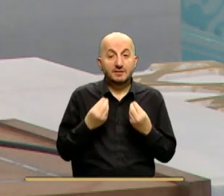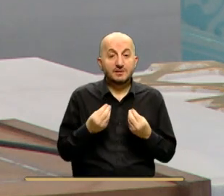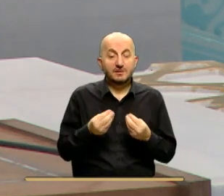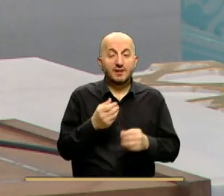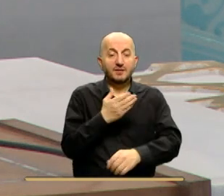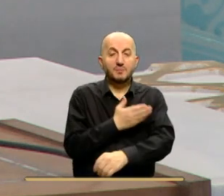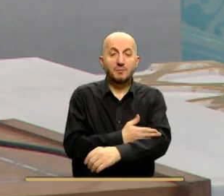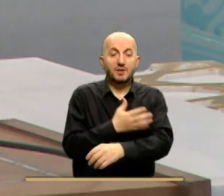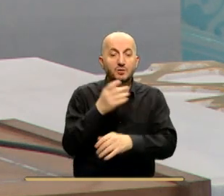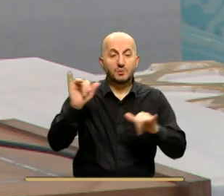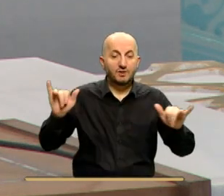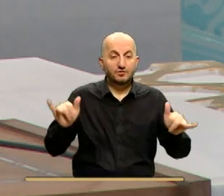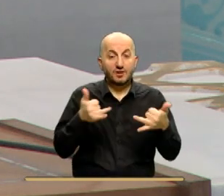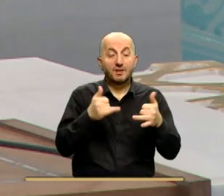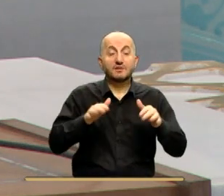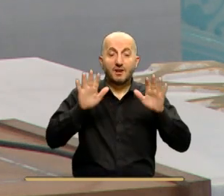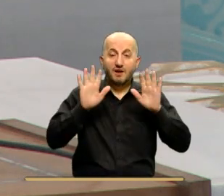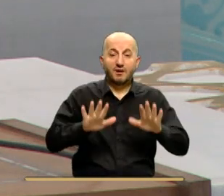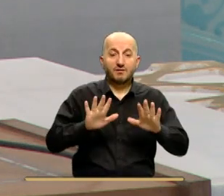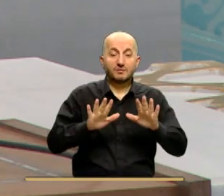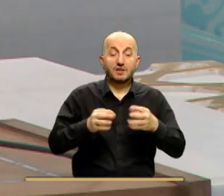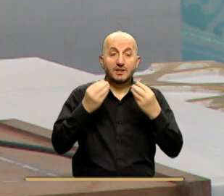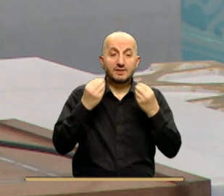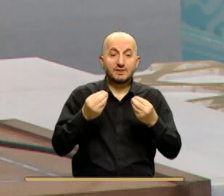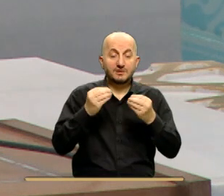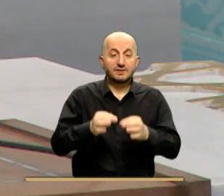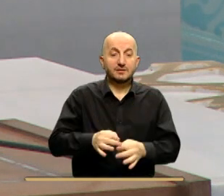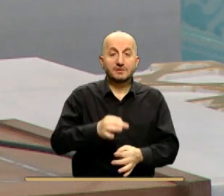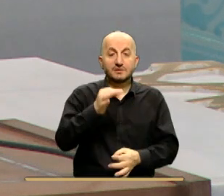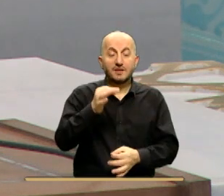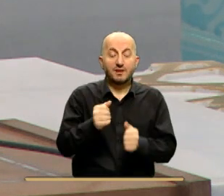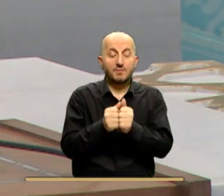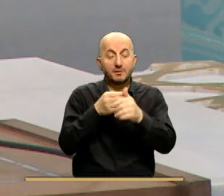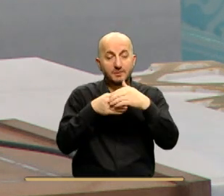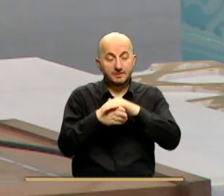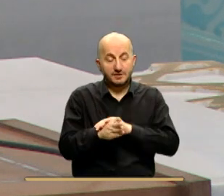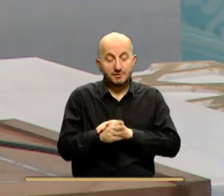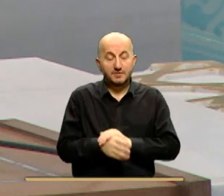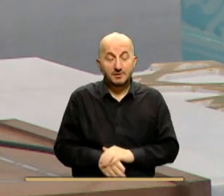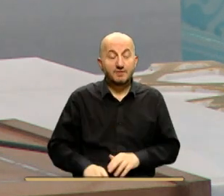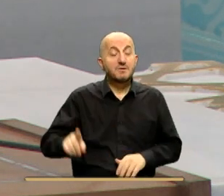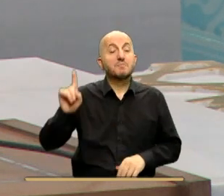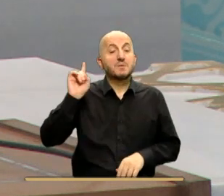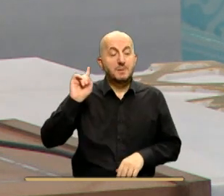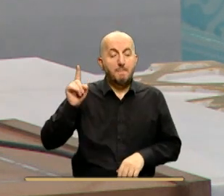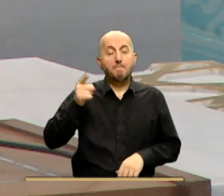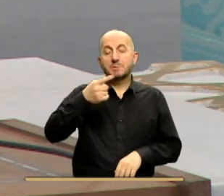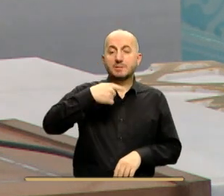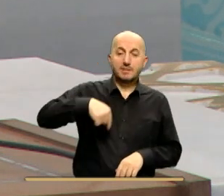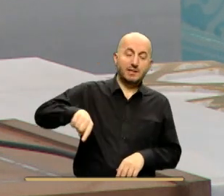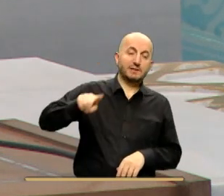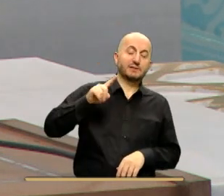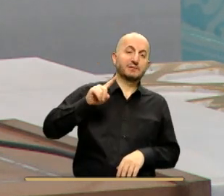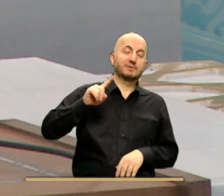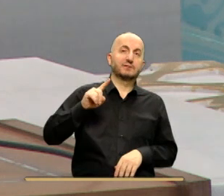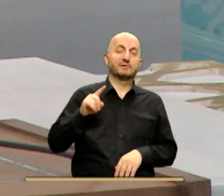olan cennete de ancak iyi insanlarla girilebilir. Rabbim bizleri